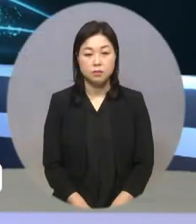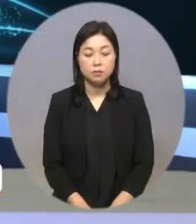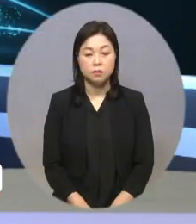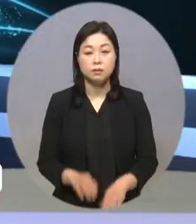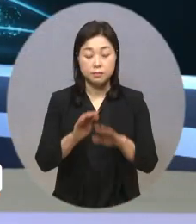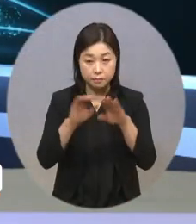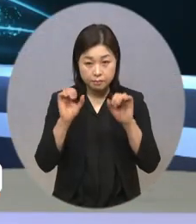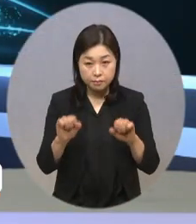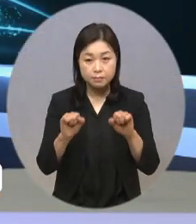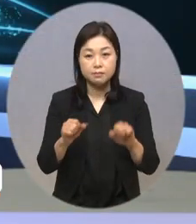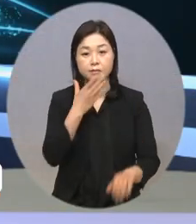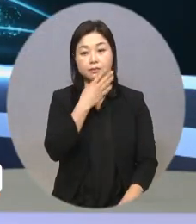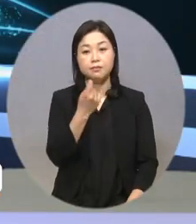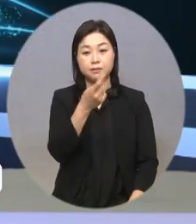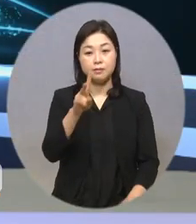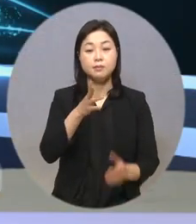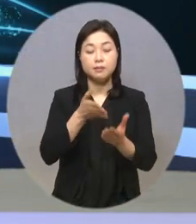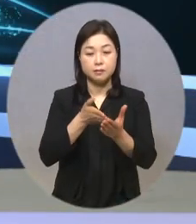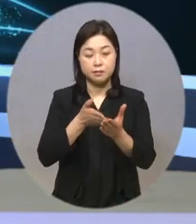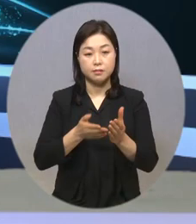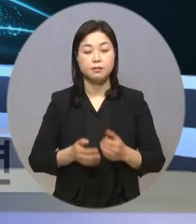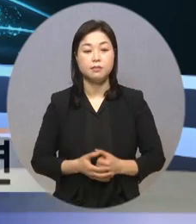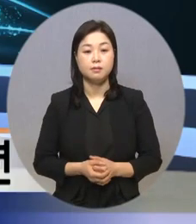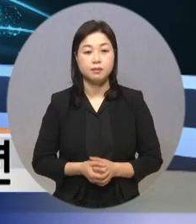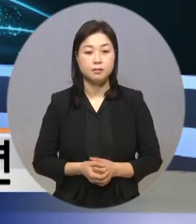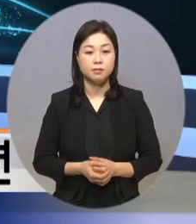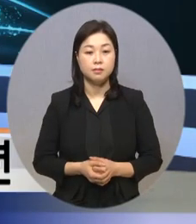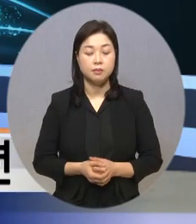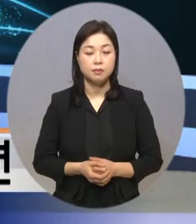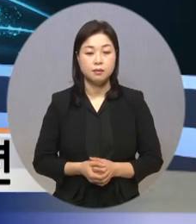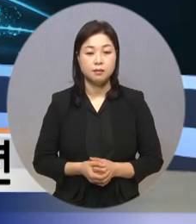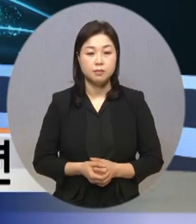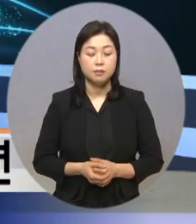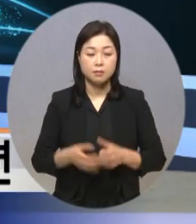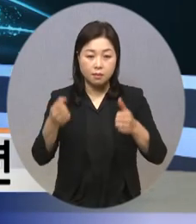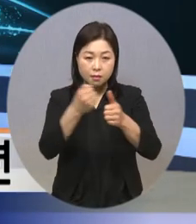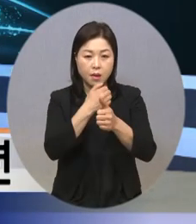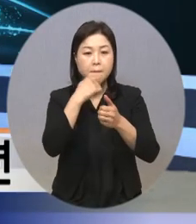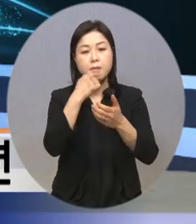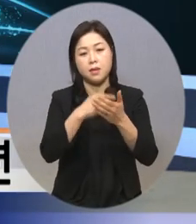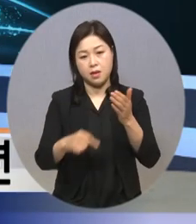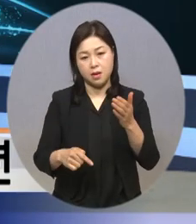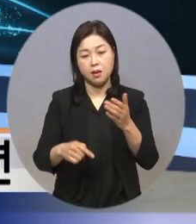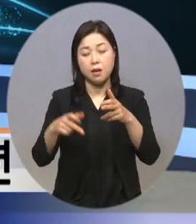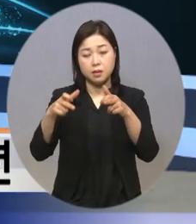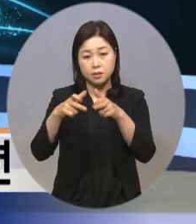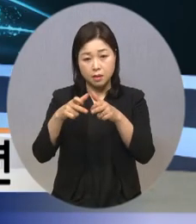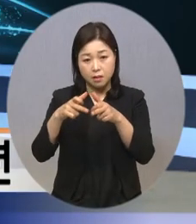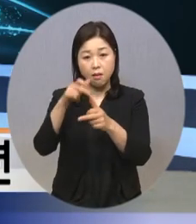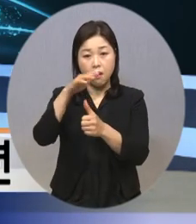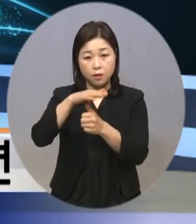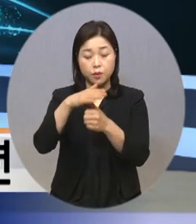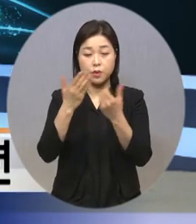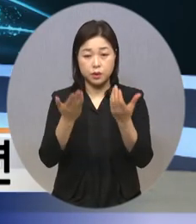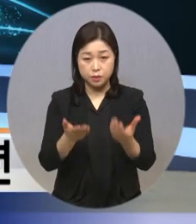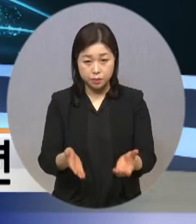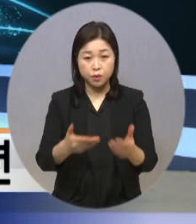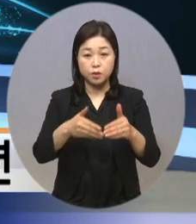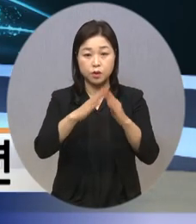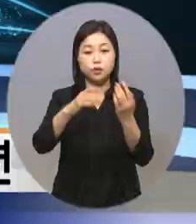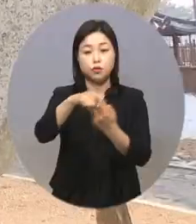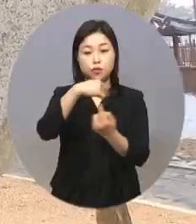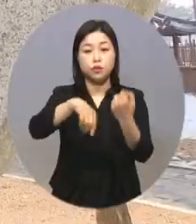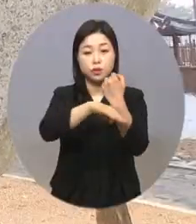시청자 여러분 안녕하십니까? 복지TV 뉴스입니다. 학대 피해를 당한 장애아동의 쉼터 설치와 운영 기준이 마련됩니다.